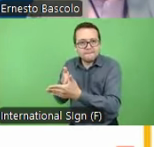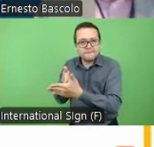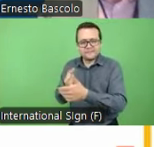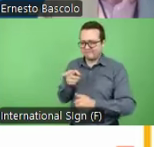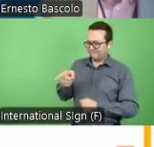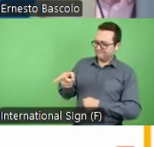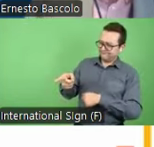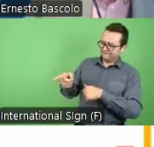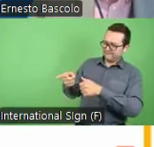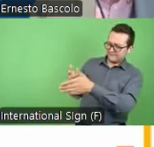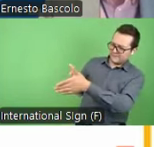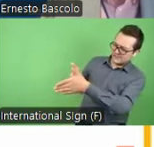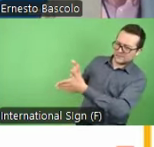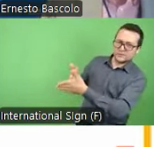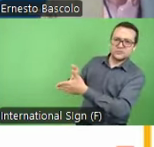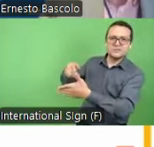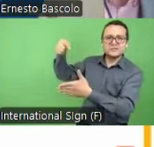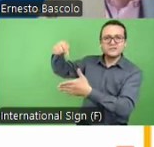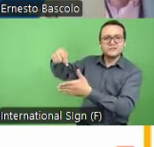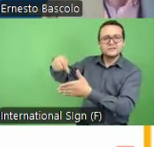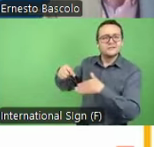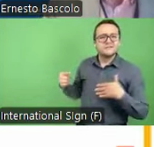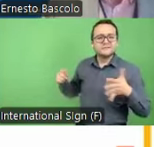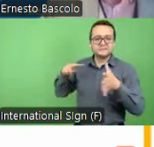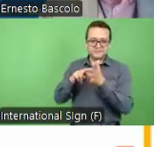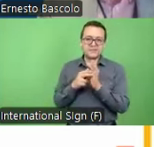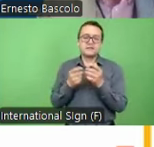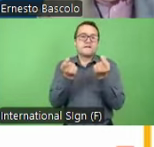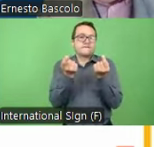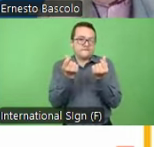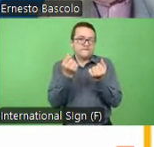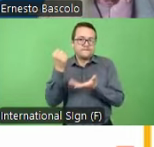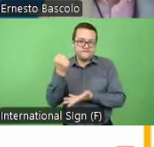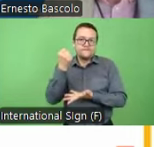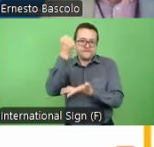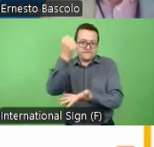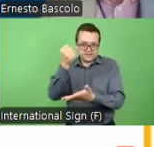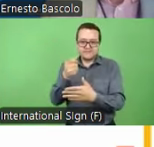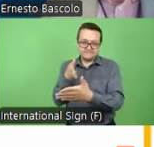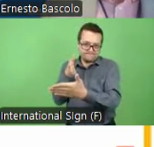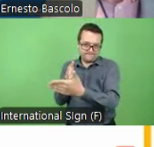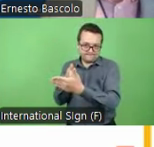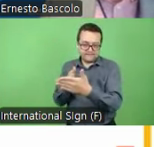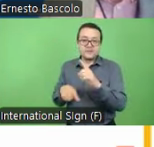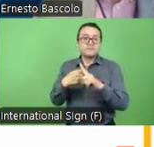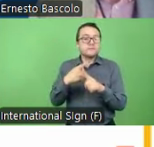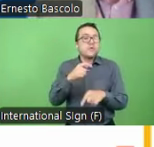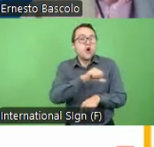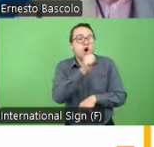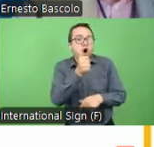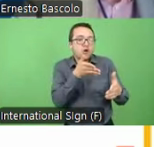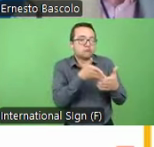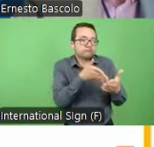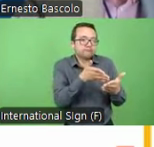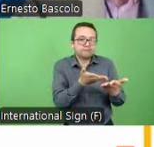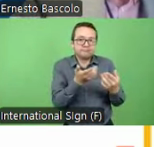de acceso, me Et quand je refiero parle de barrières tanto a las d'accès, je fais financieras référence aussi a las bien no aux barrières financieras. financières En qu'aux segundo barrières non lugar,